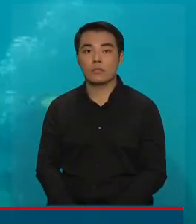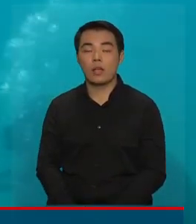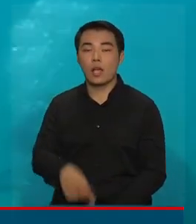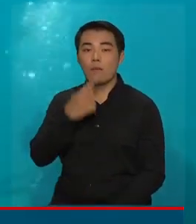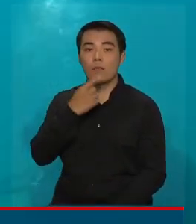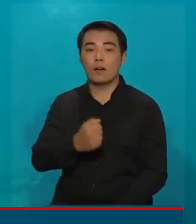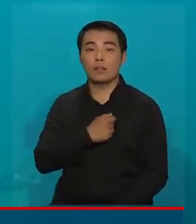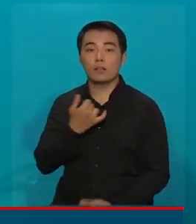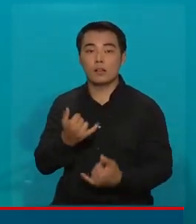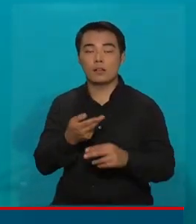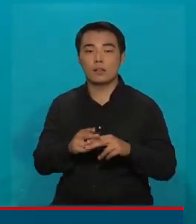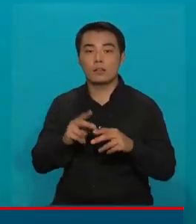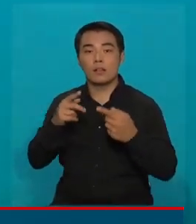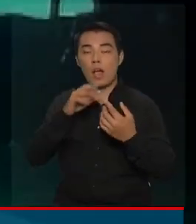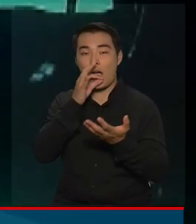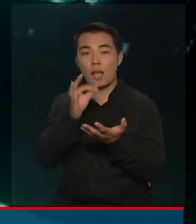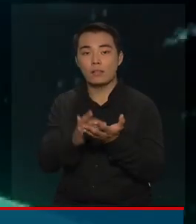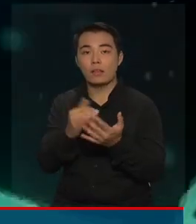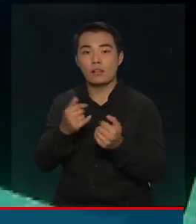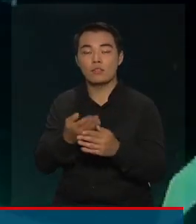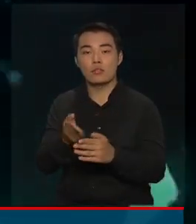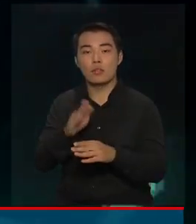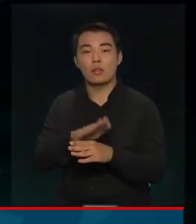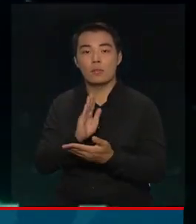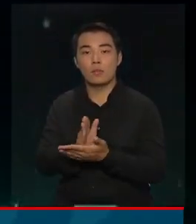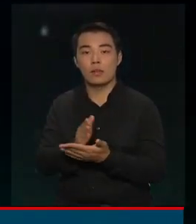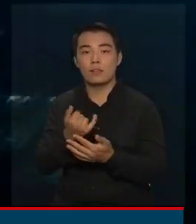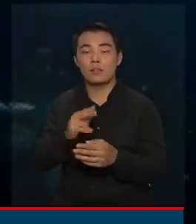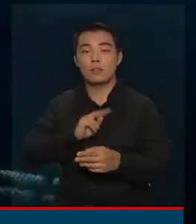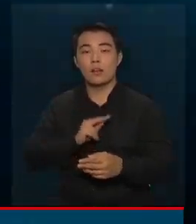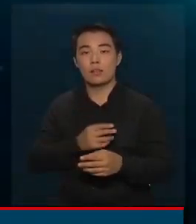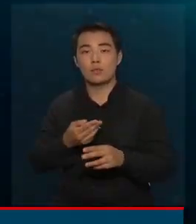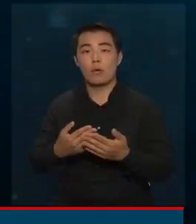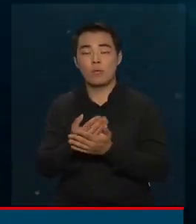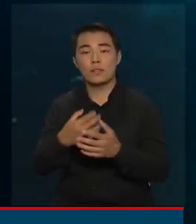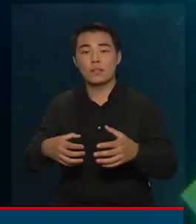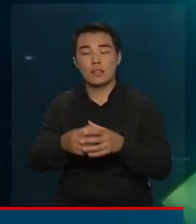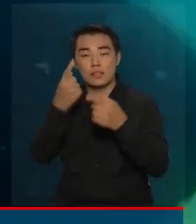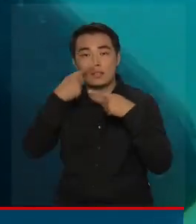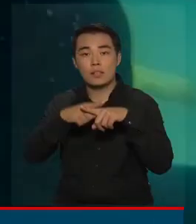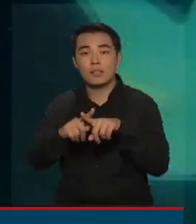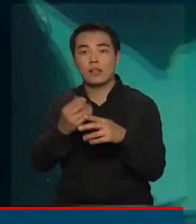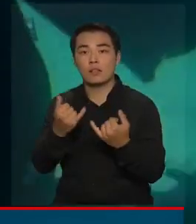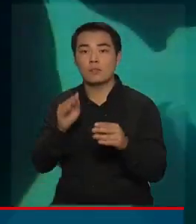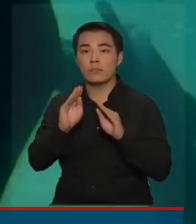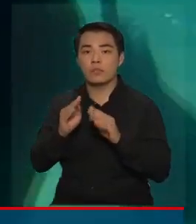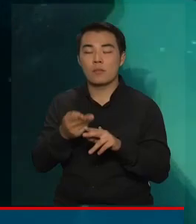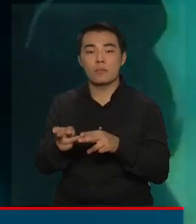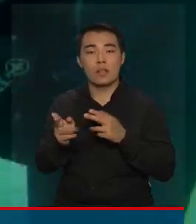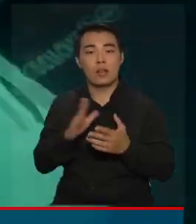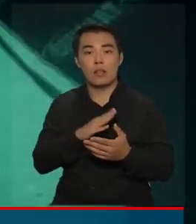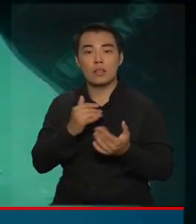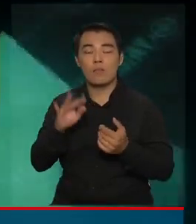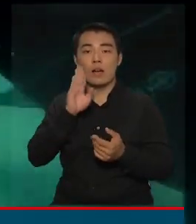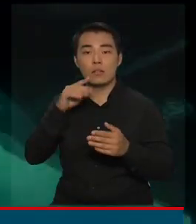Әскери сүңгуірлерге артылатын жауапкершілік жүгі ауыр, сондықтан қызметіне сай соңғы үлгідегі техникамен жабдықталып, мұздай қаруланған. Әрі су